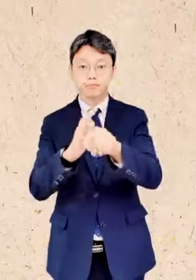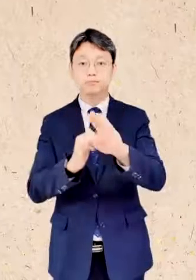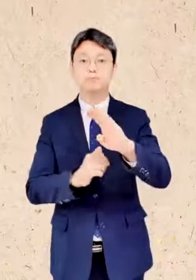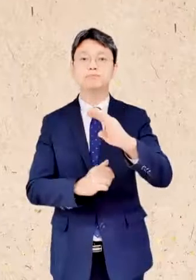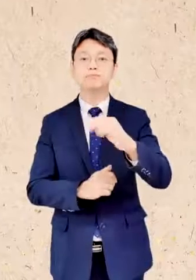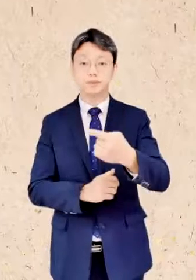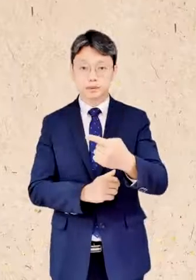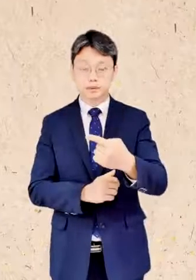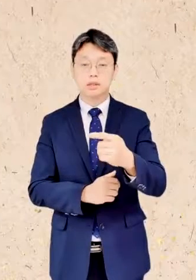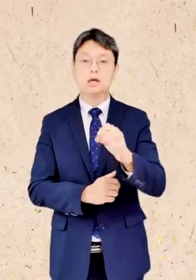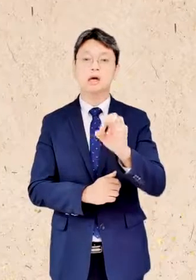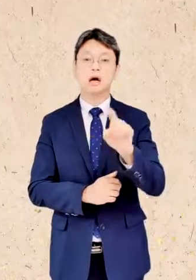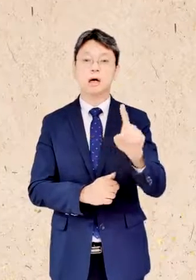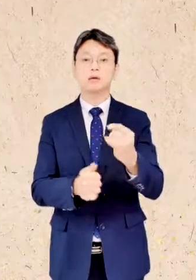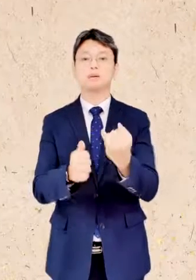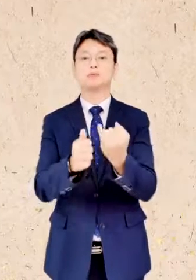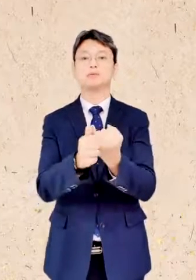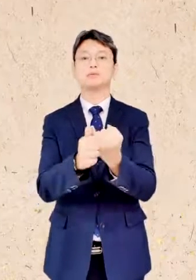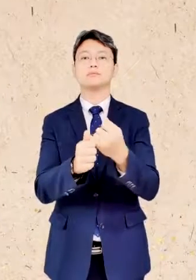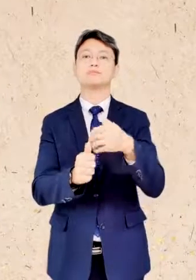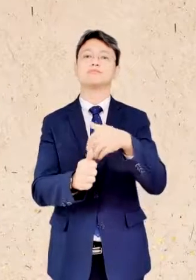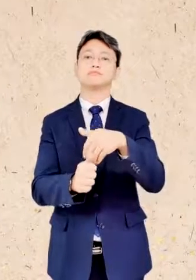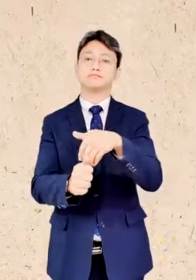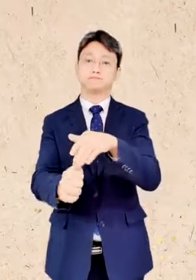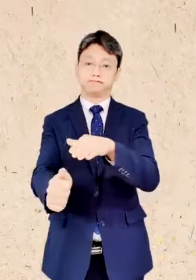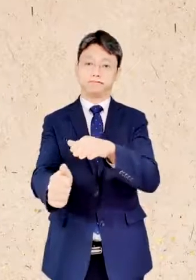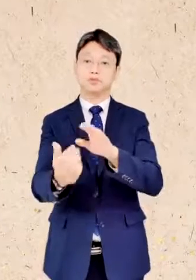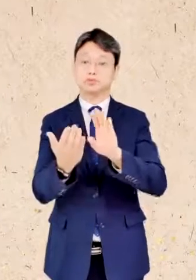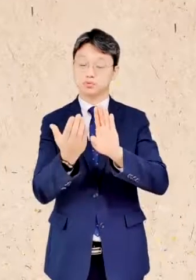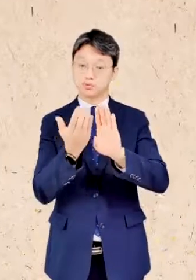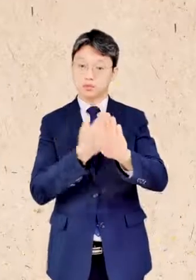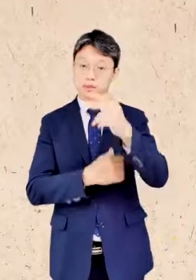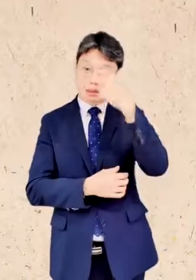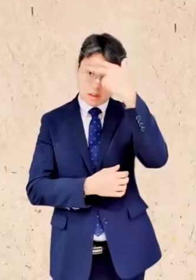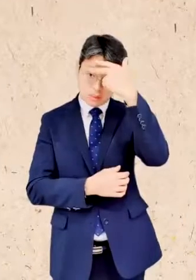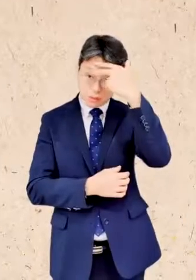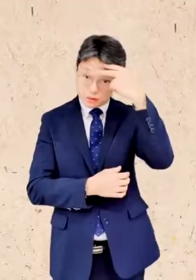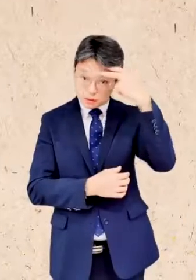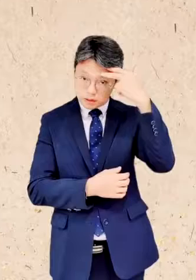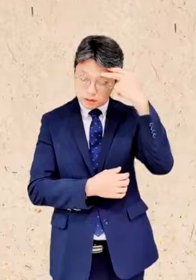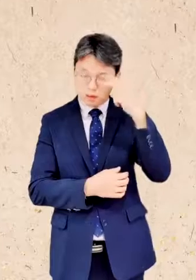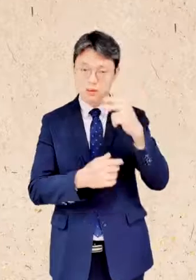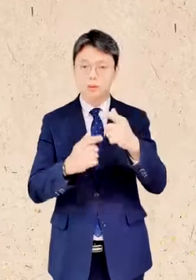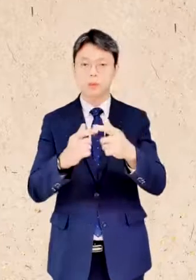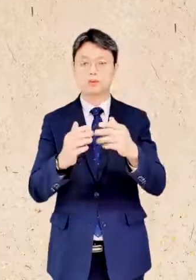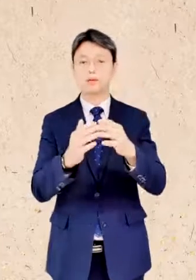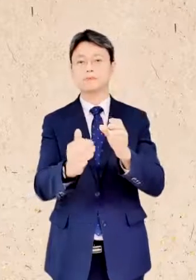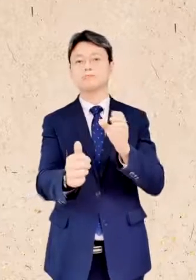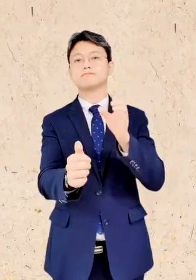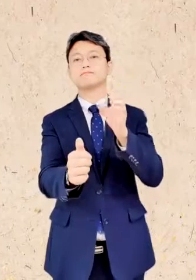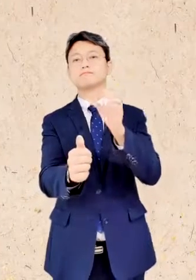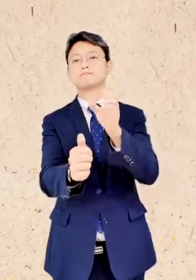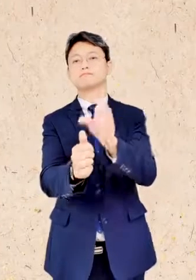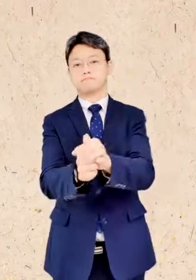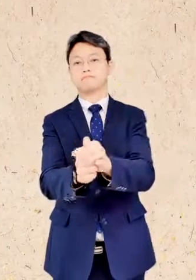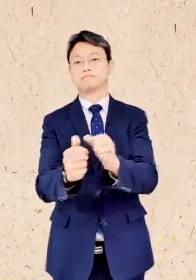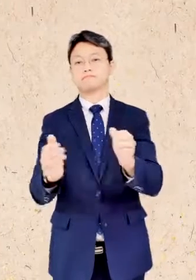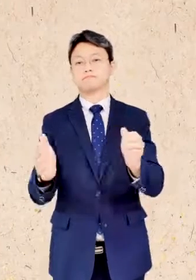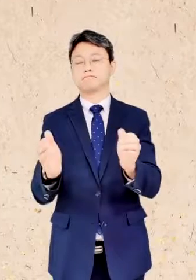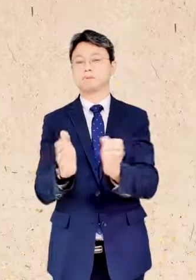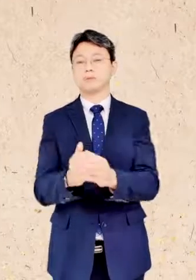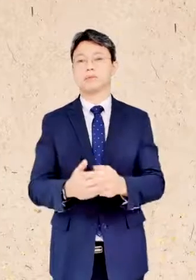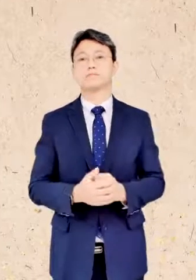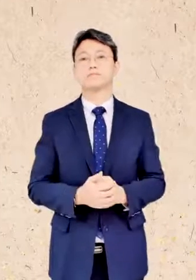들려 브리스길라와 아굴라를 남겨놓기도 했고요. 또 후에는 디모데가 에베소 교회를 맡아 목양하기도